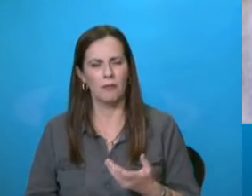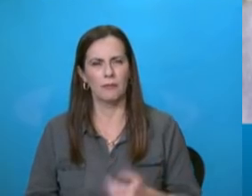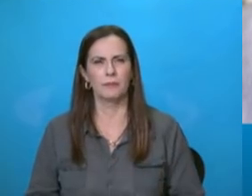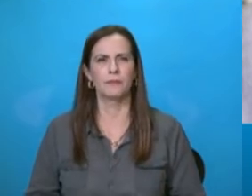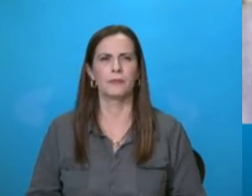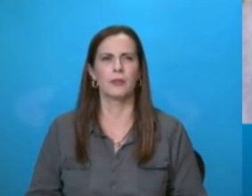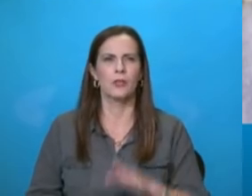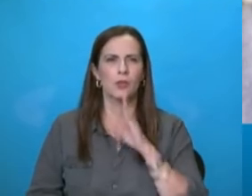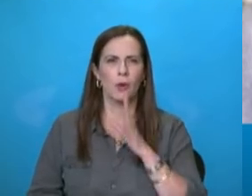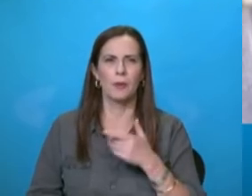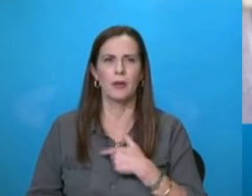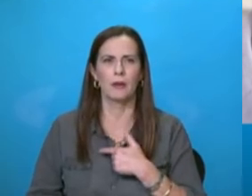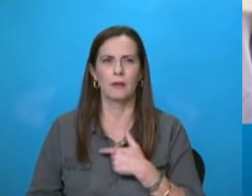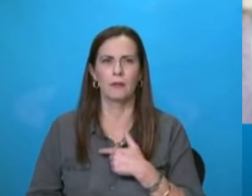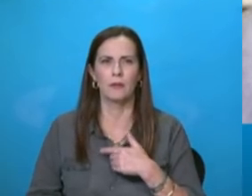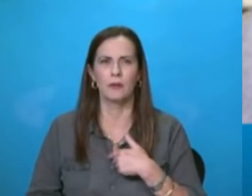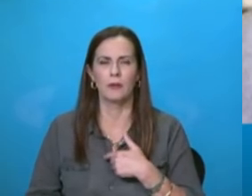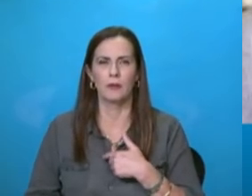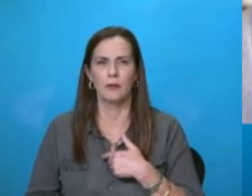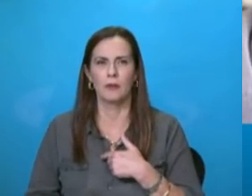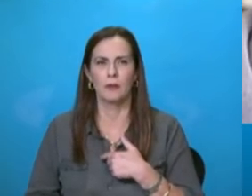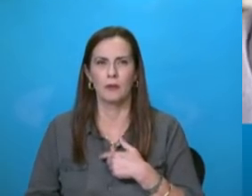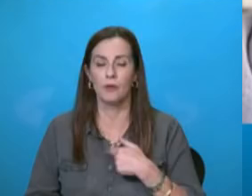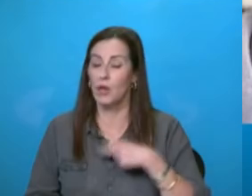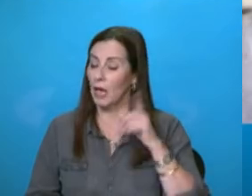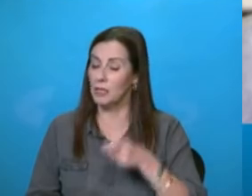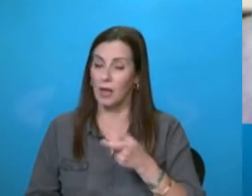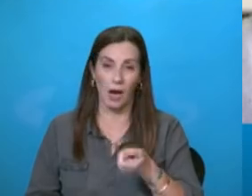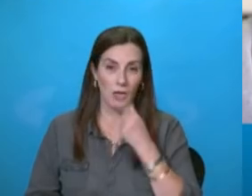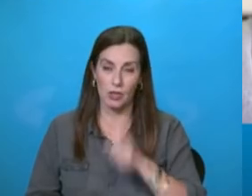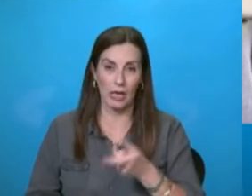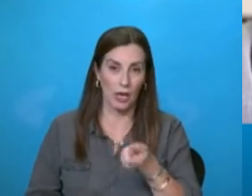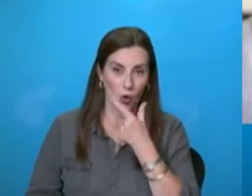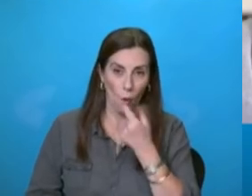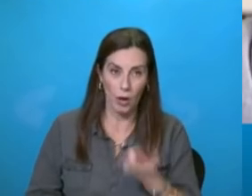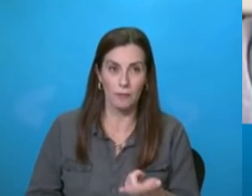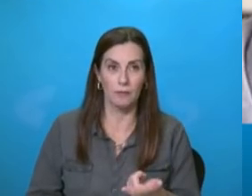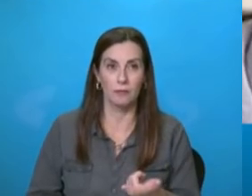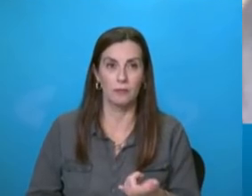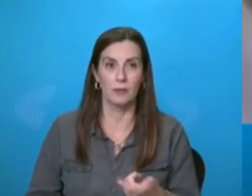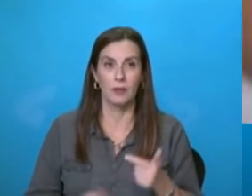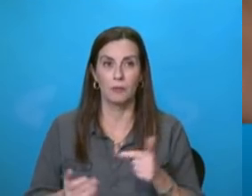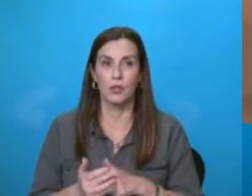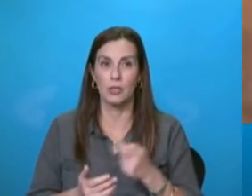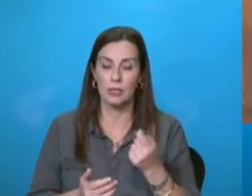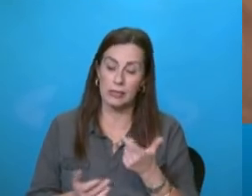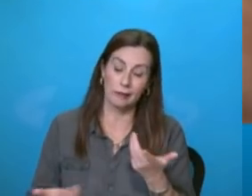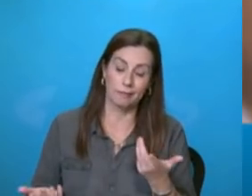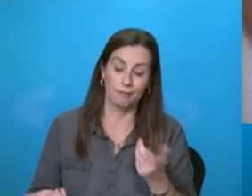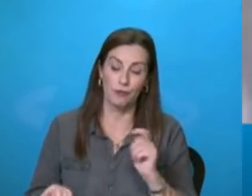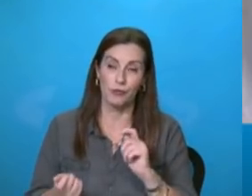זה אומר שאת לא מאוזנת, שאת צריכה לקחת כדורים בשביל להיות